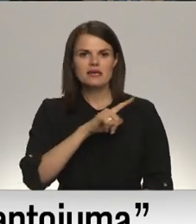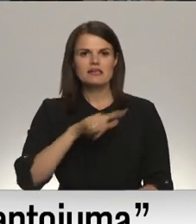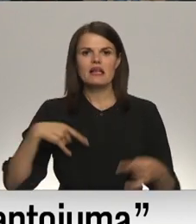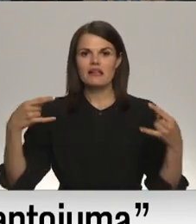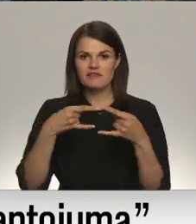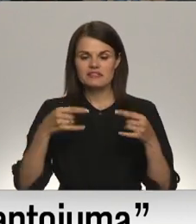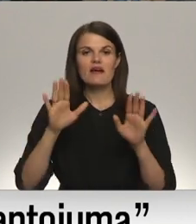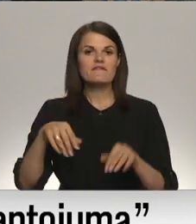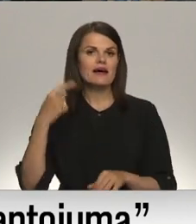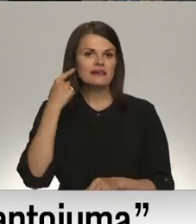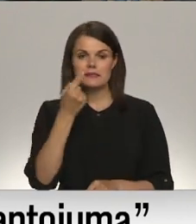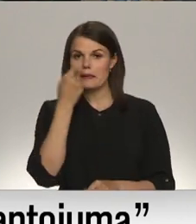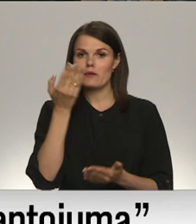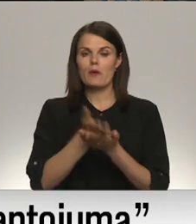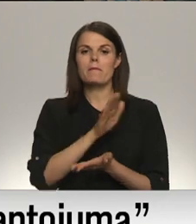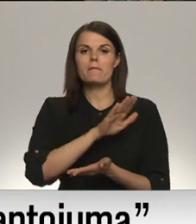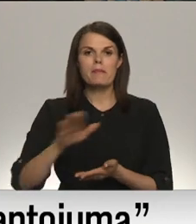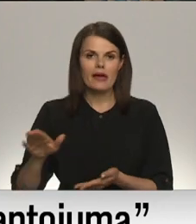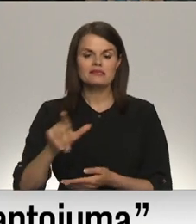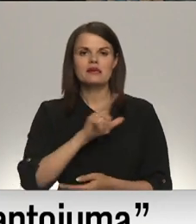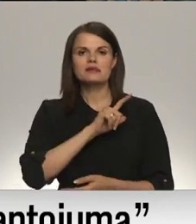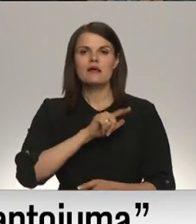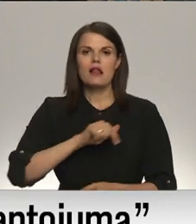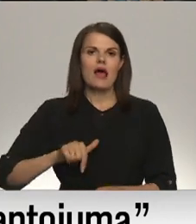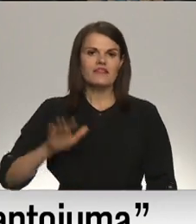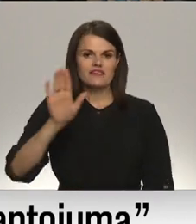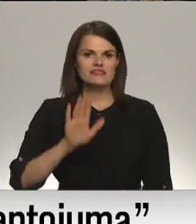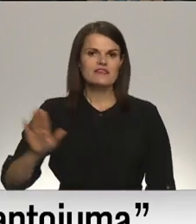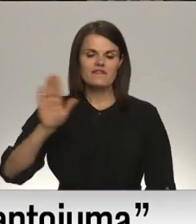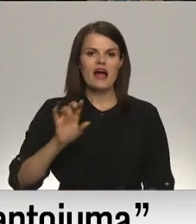dzirdēt, ka tikko izskanēja valsts himna, un es domāju, ka drīz tiks dots starts.